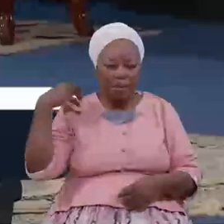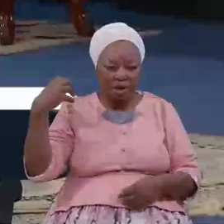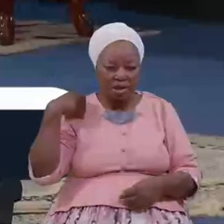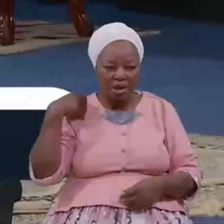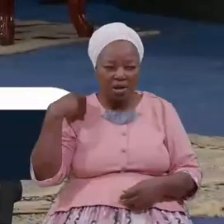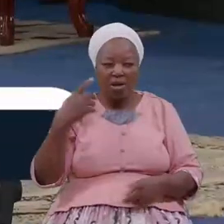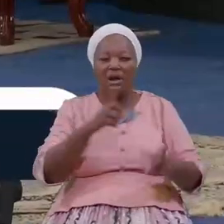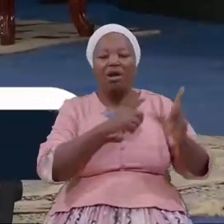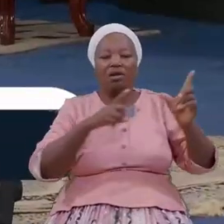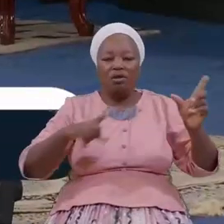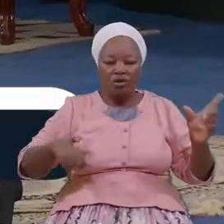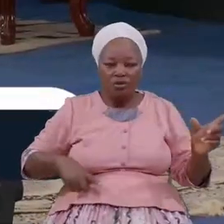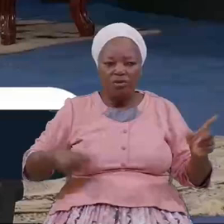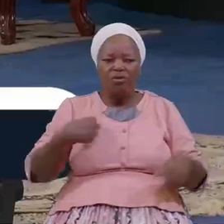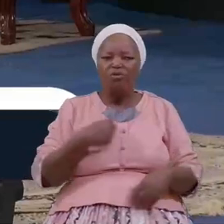Seigneur,